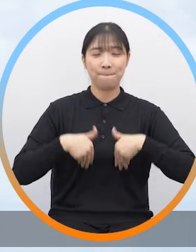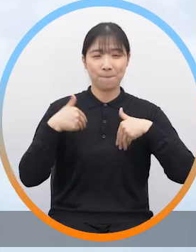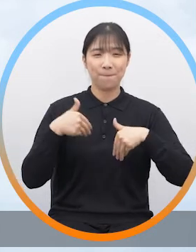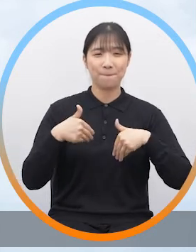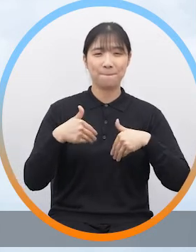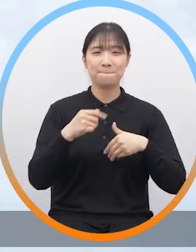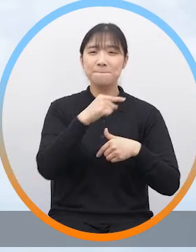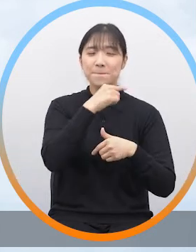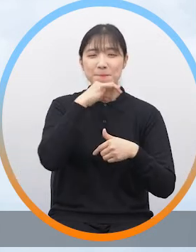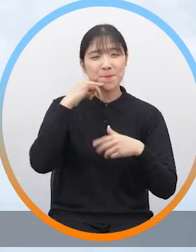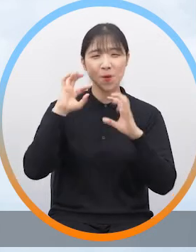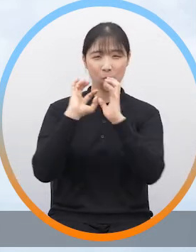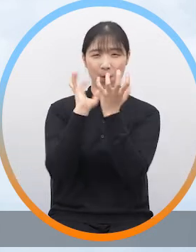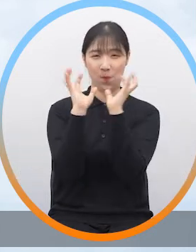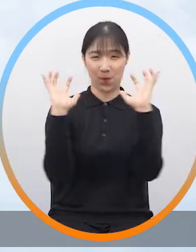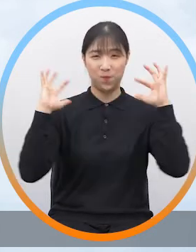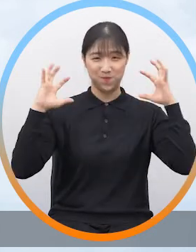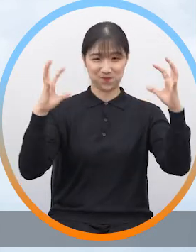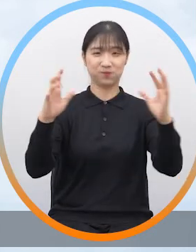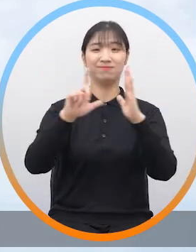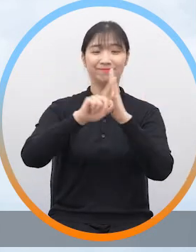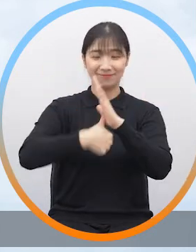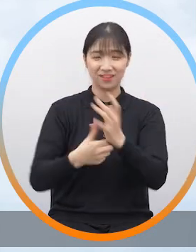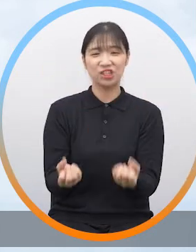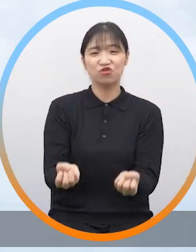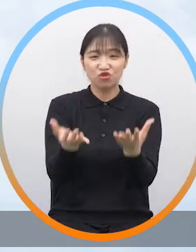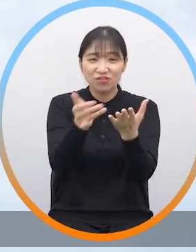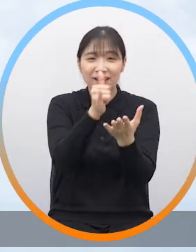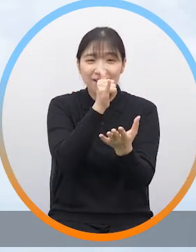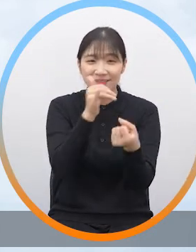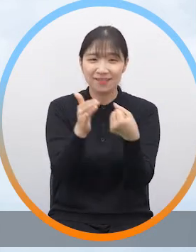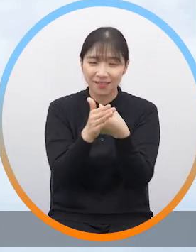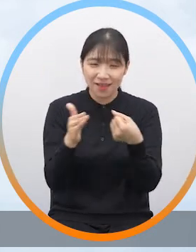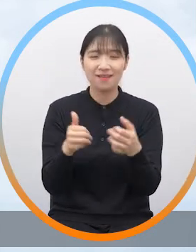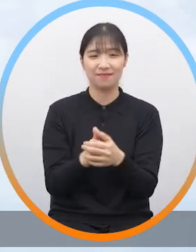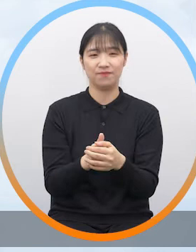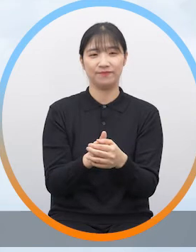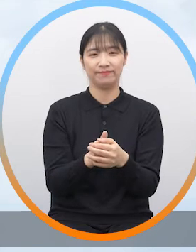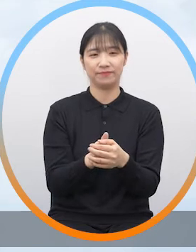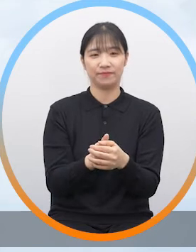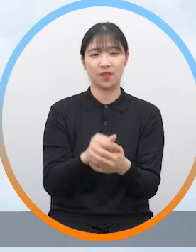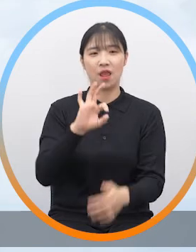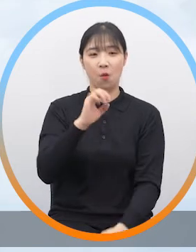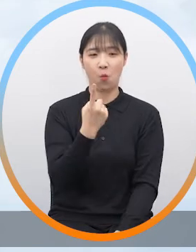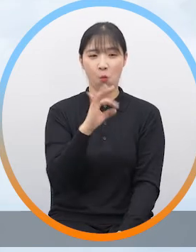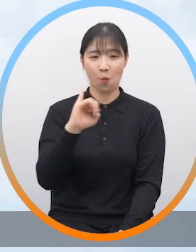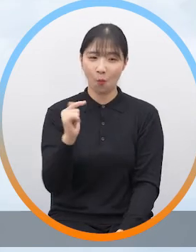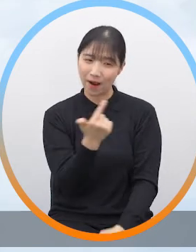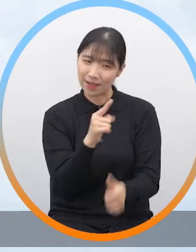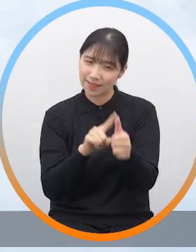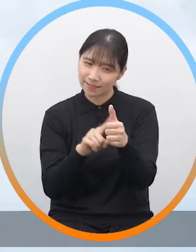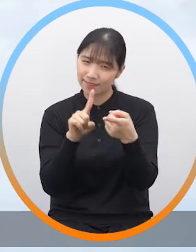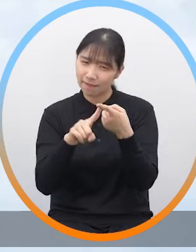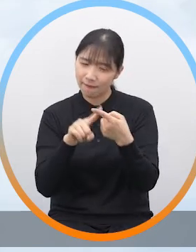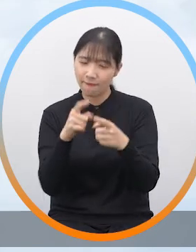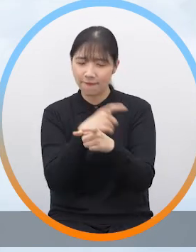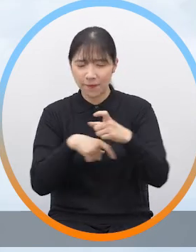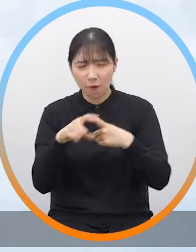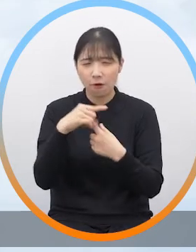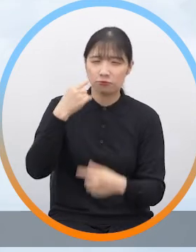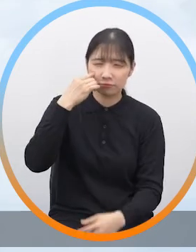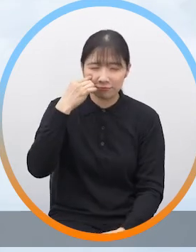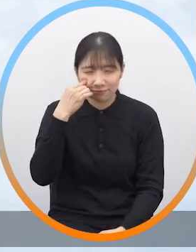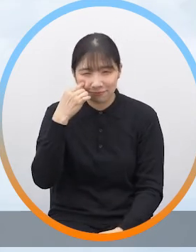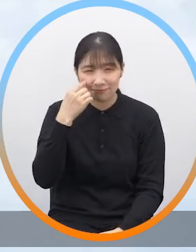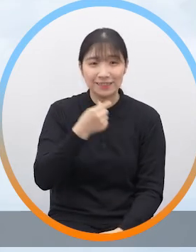봄에 벚꽃 필 때에 왕인 축제를 하니까 혹시 왕인의 이해를 좀 더 깊이